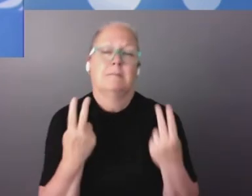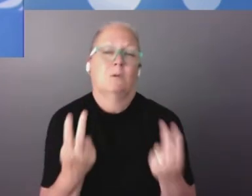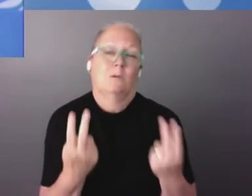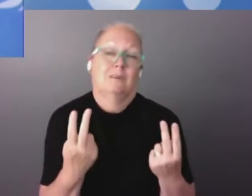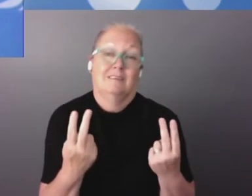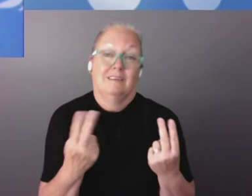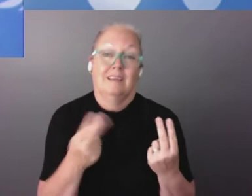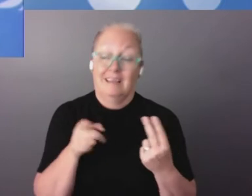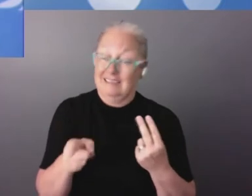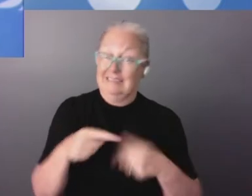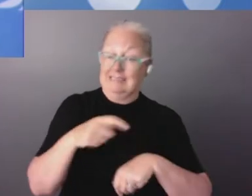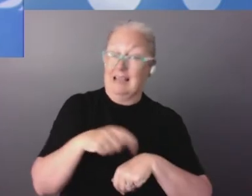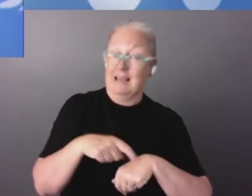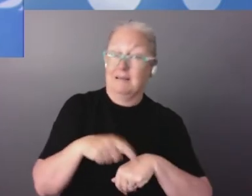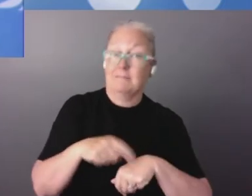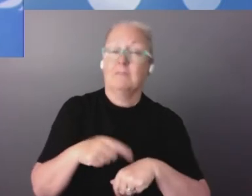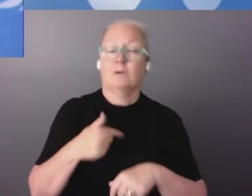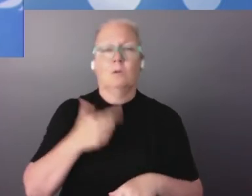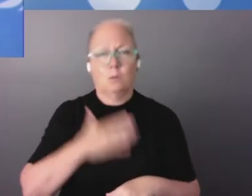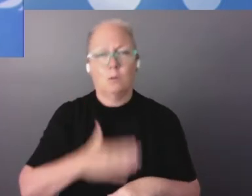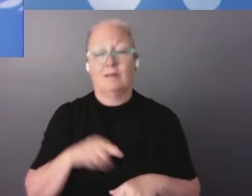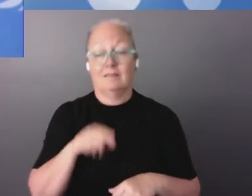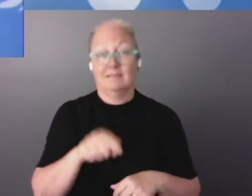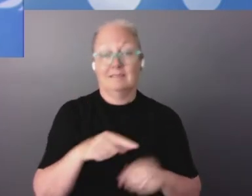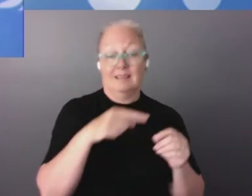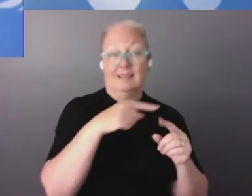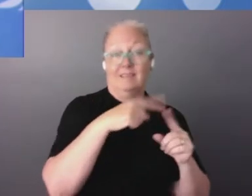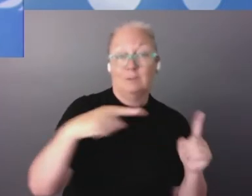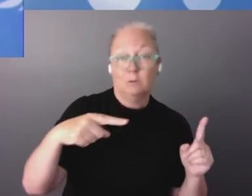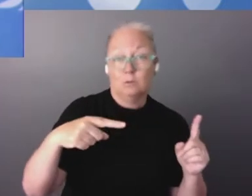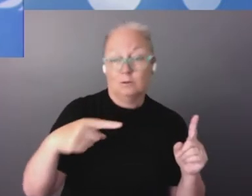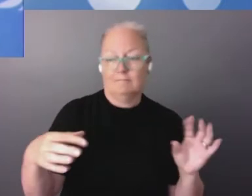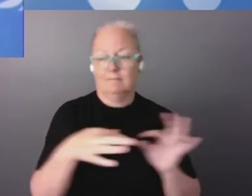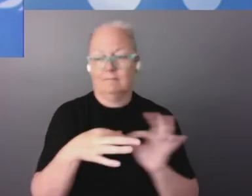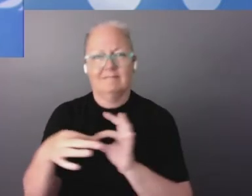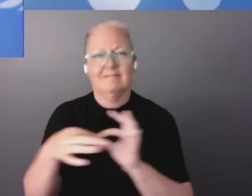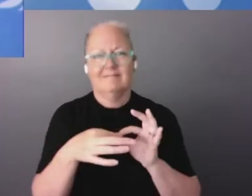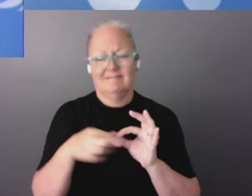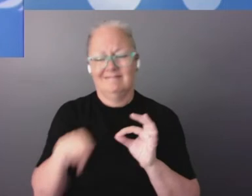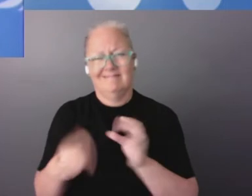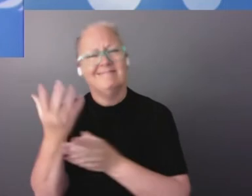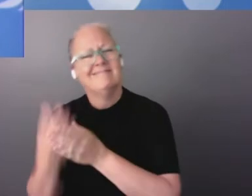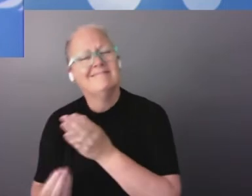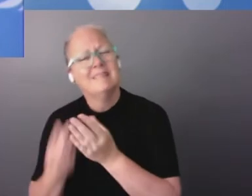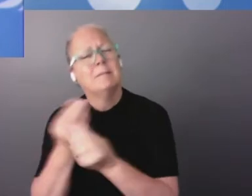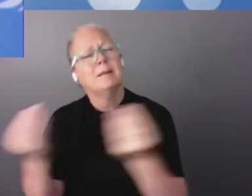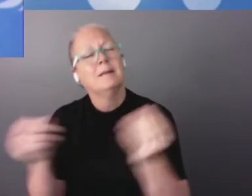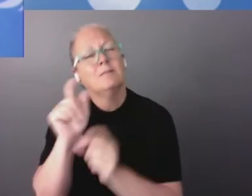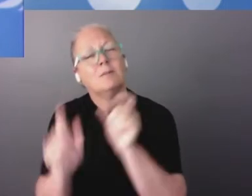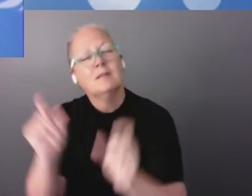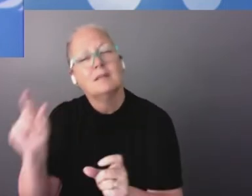للإنترنت والمشاركة فيه. شهر ديسمبر على وشك الانتهاء، ونحن نقترب من نهاية